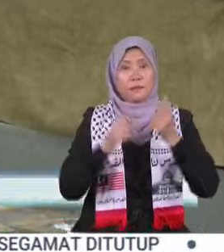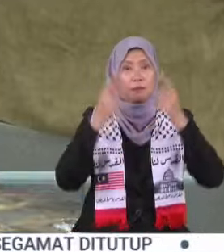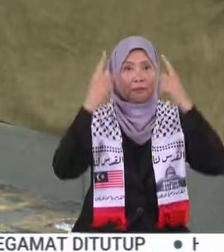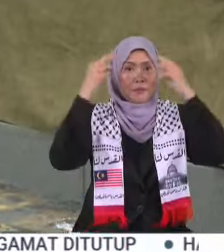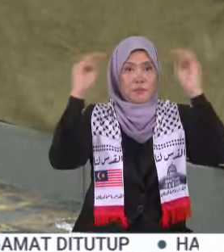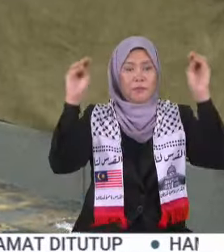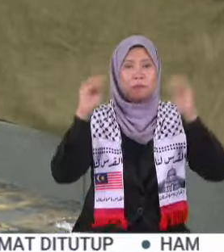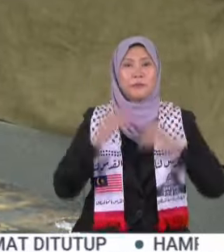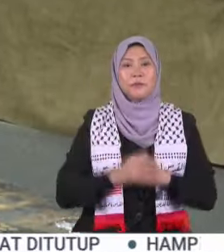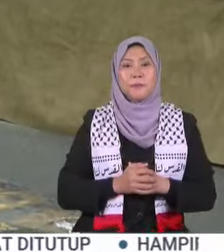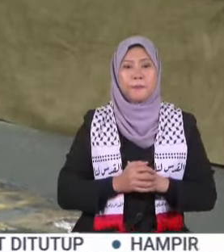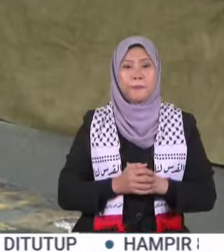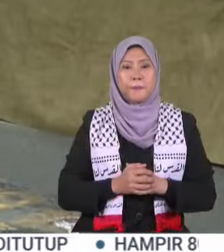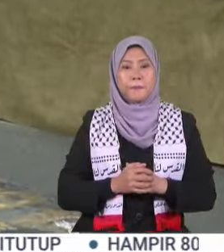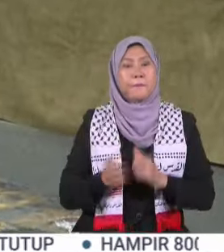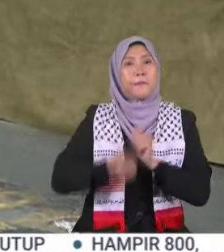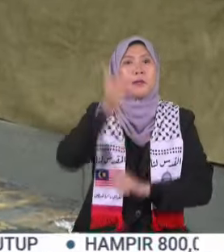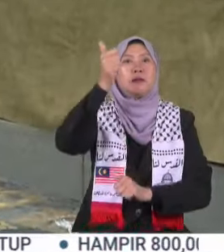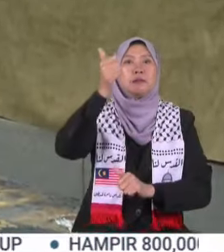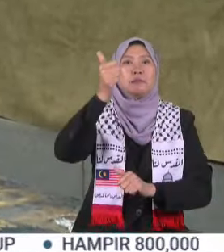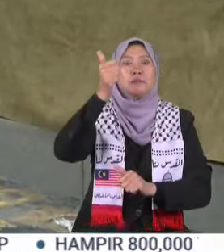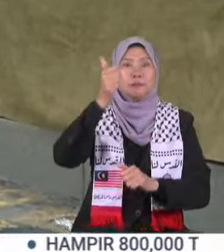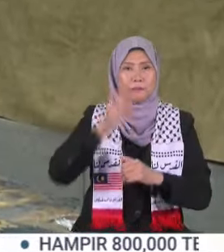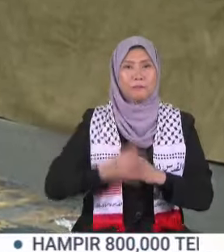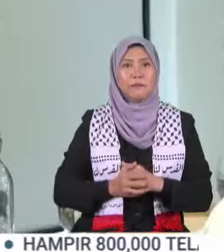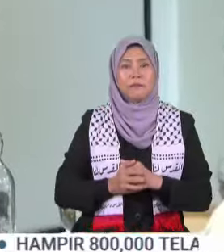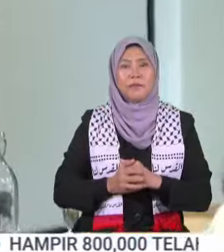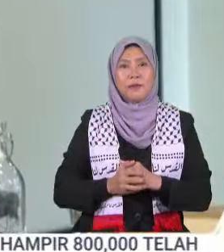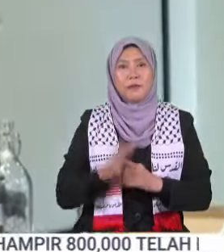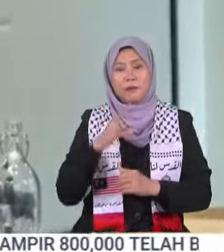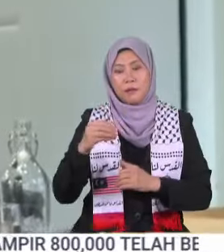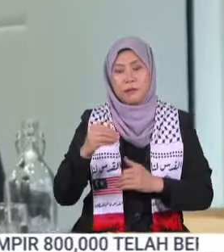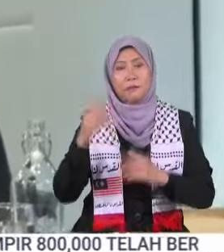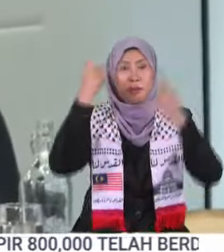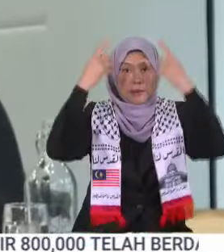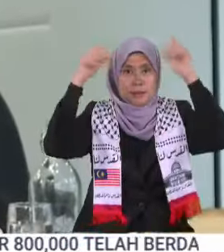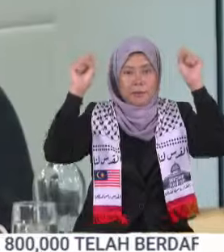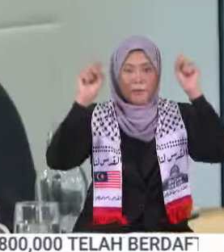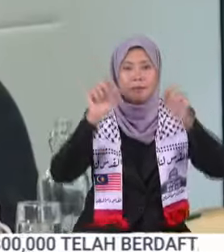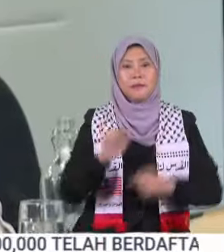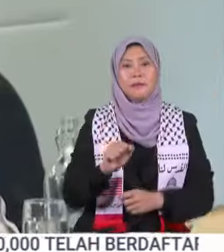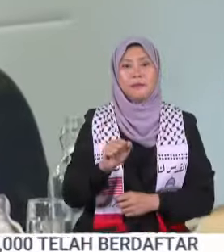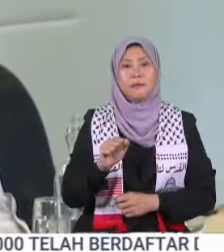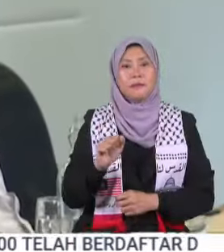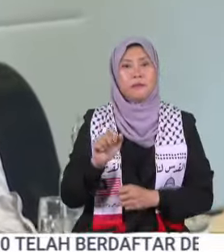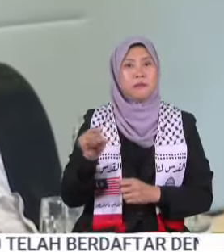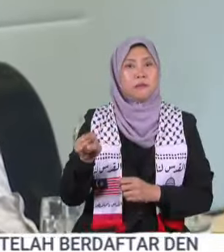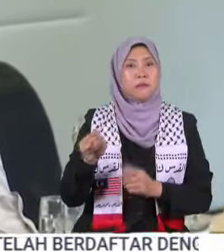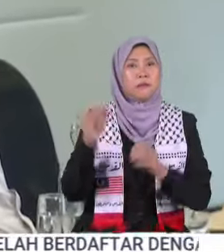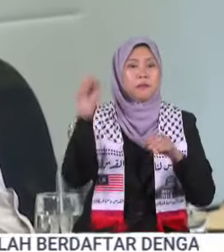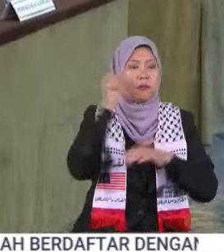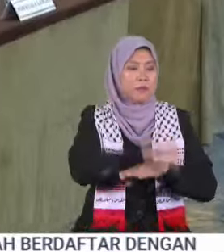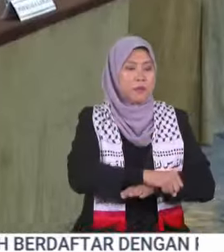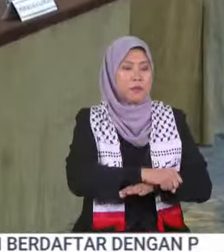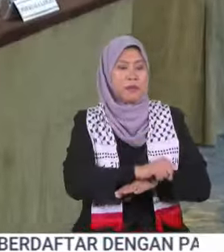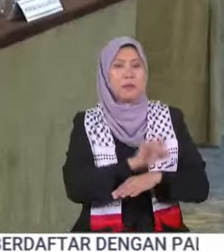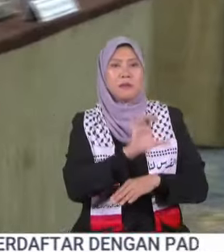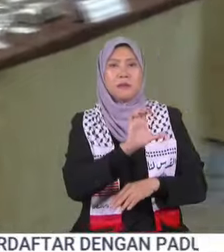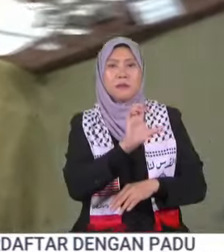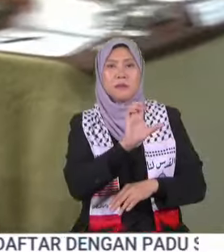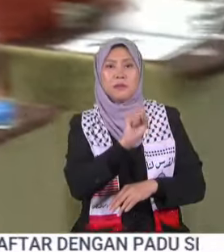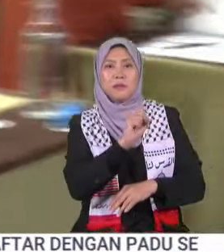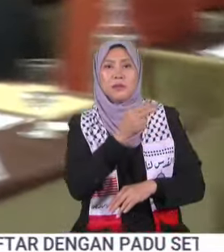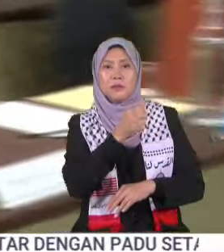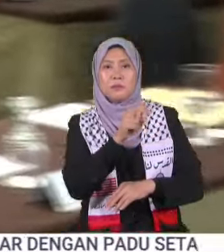milik a sriaran yang menang tanpa bertanding selain naib presiden dimenangi a varugis selepas menewaskan Tong